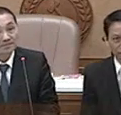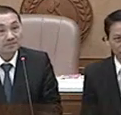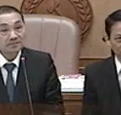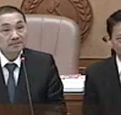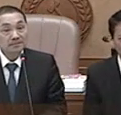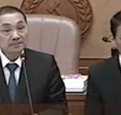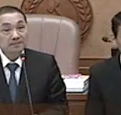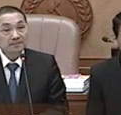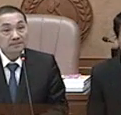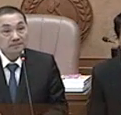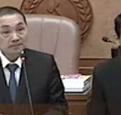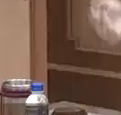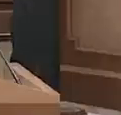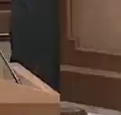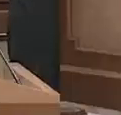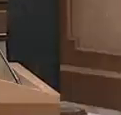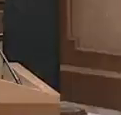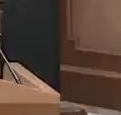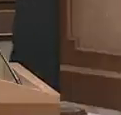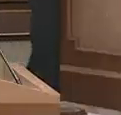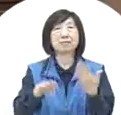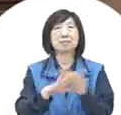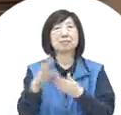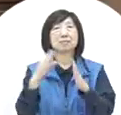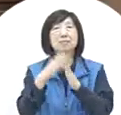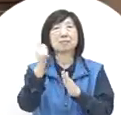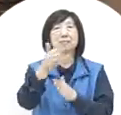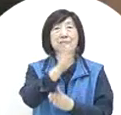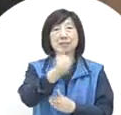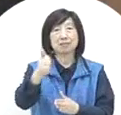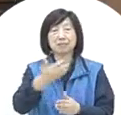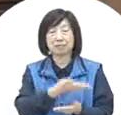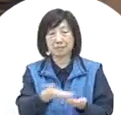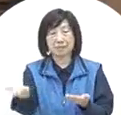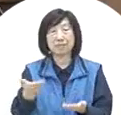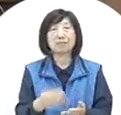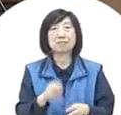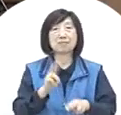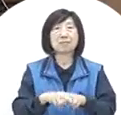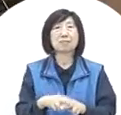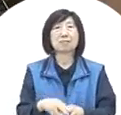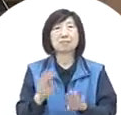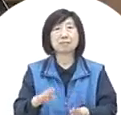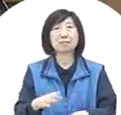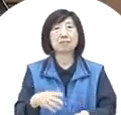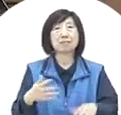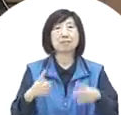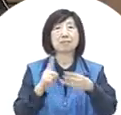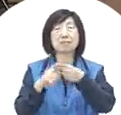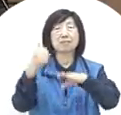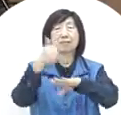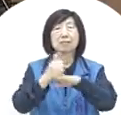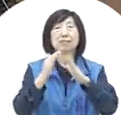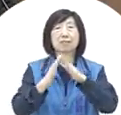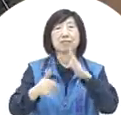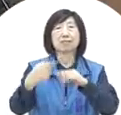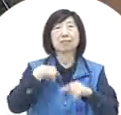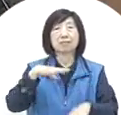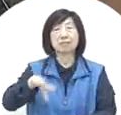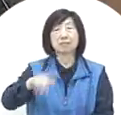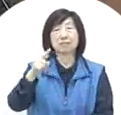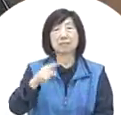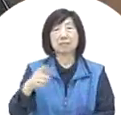谢谢。其他局处长可以请回。主席、市长，这是我第一次总质询您